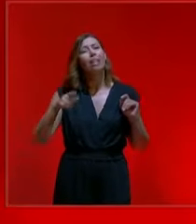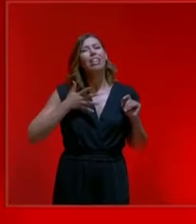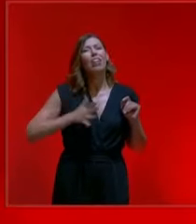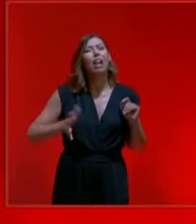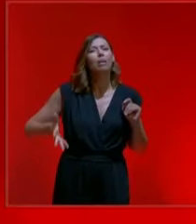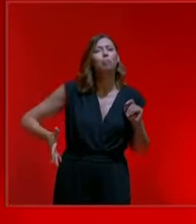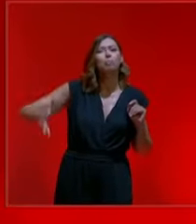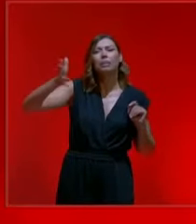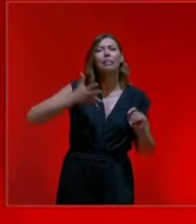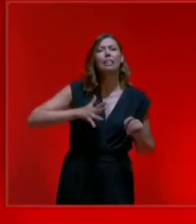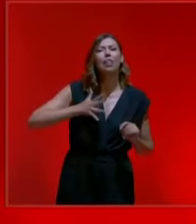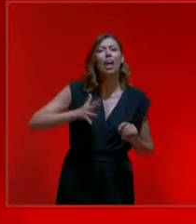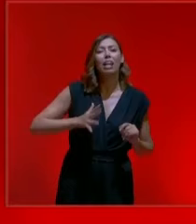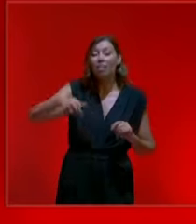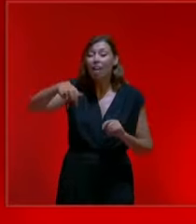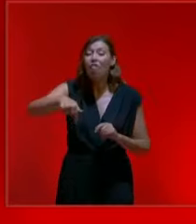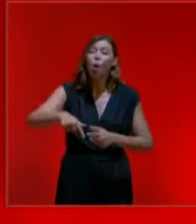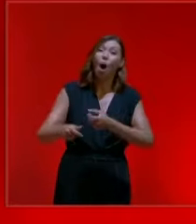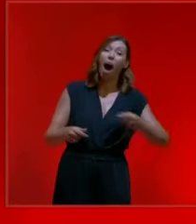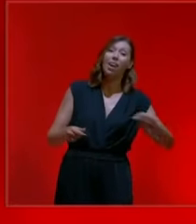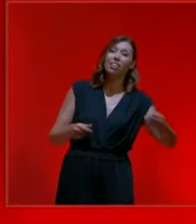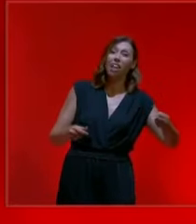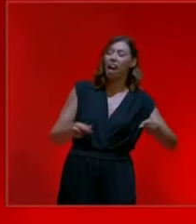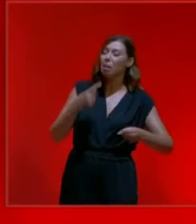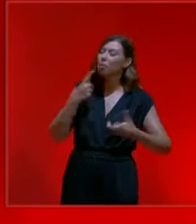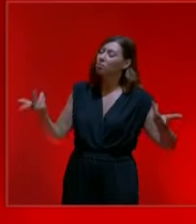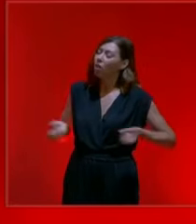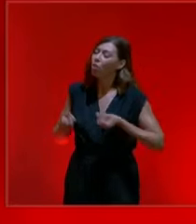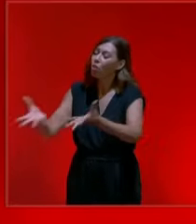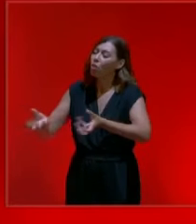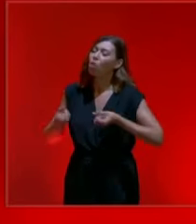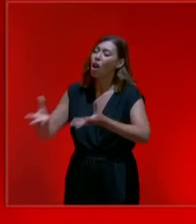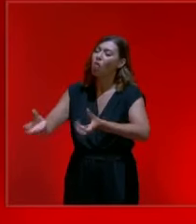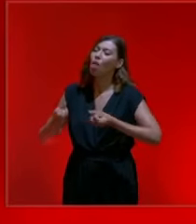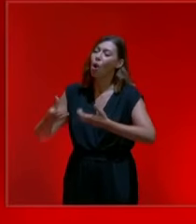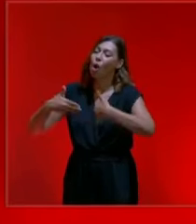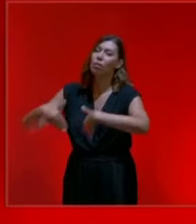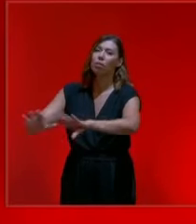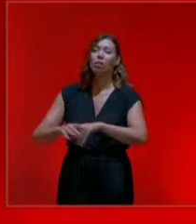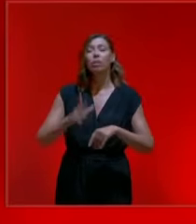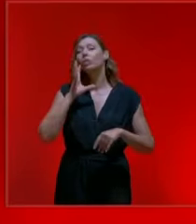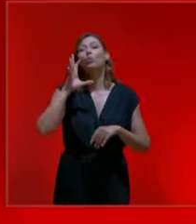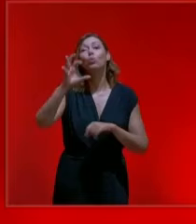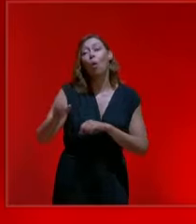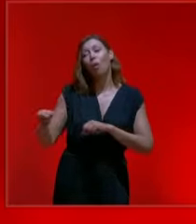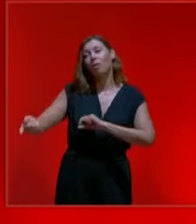δημοκρατική παράταξη στη χώρα να του δώσει λευκή επιταγή για μια συμφωνία την οποία